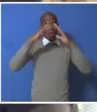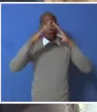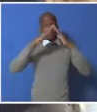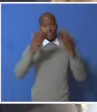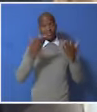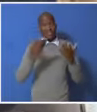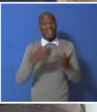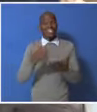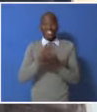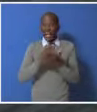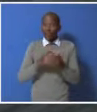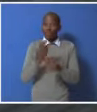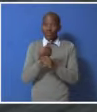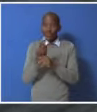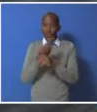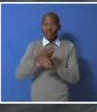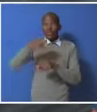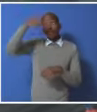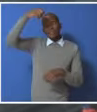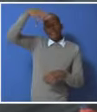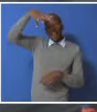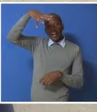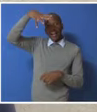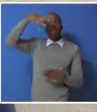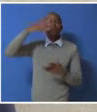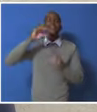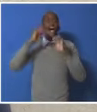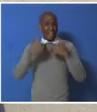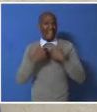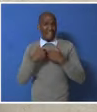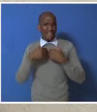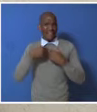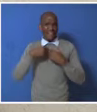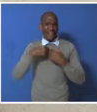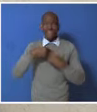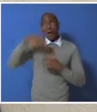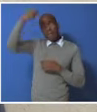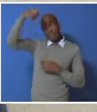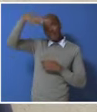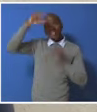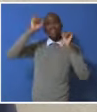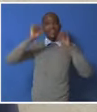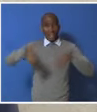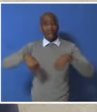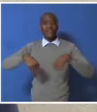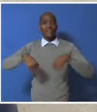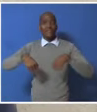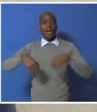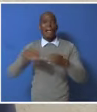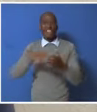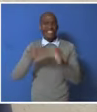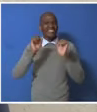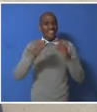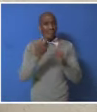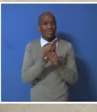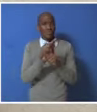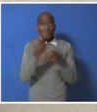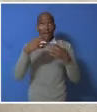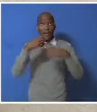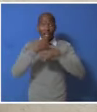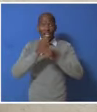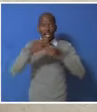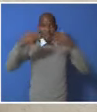boa re di dirisetsa go tshuba go na le mabone a teng a re a dirisang gore re tshube mme gape e ka dirisediwa